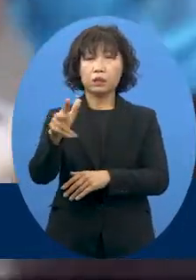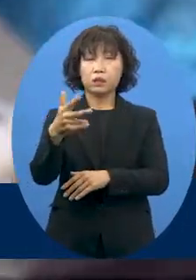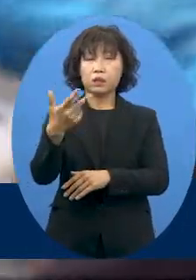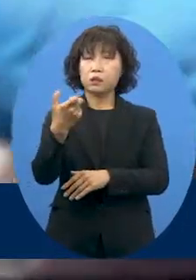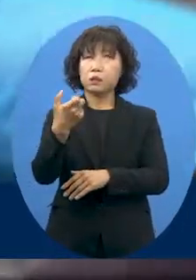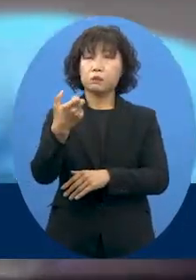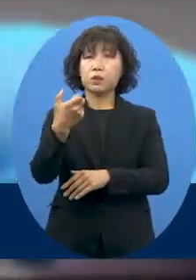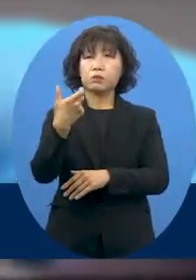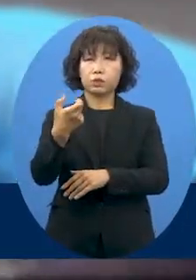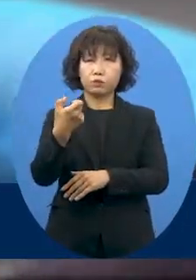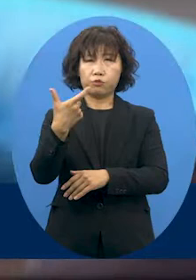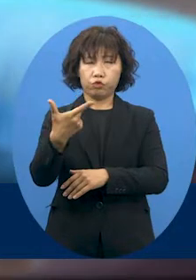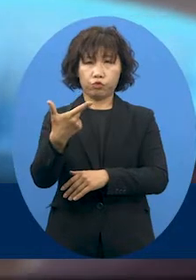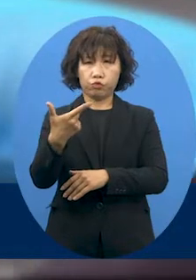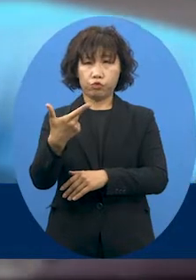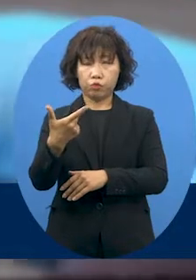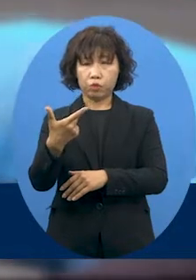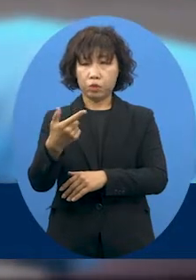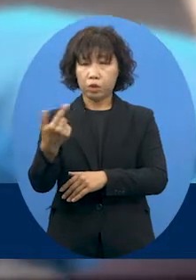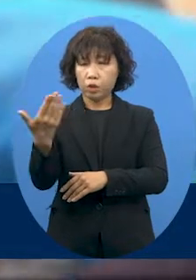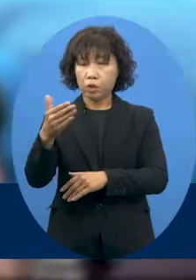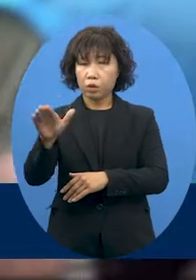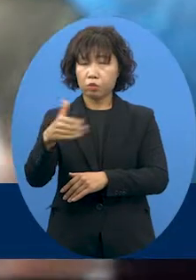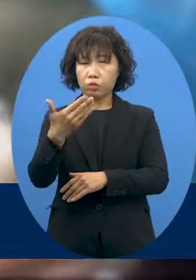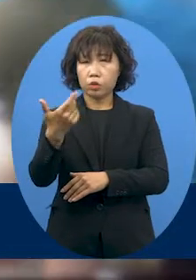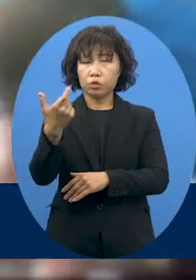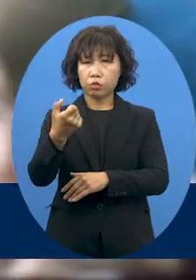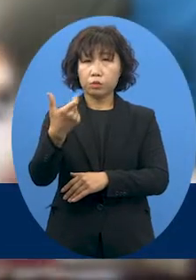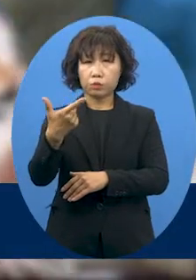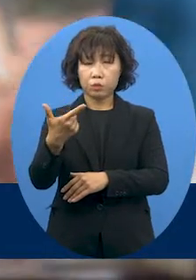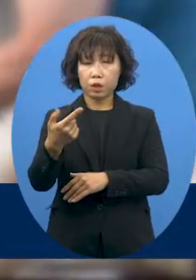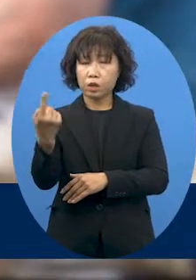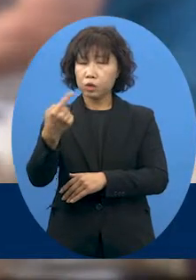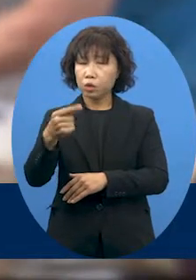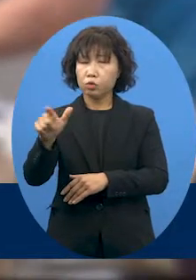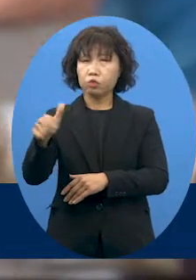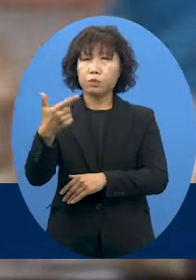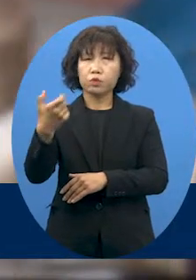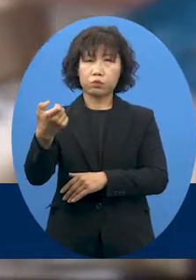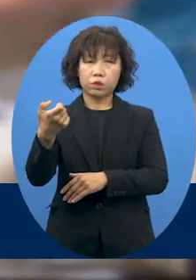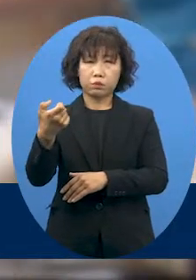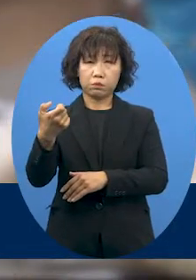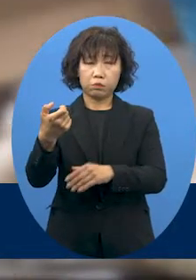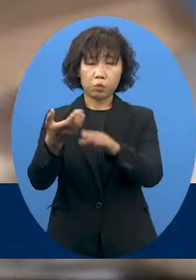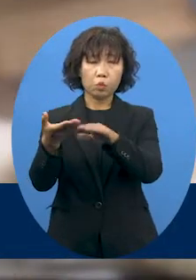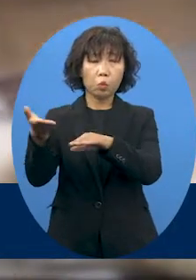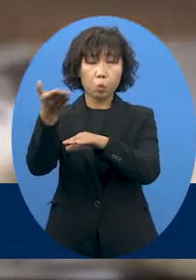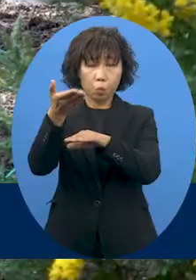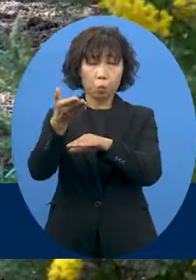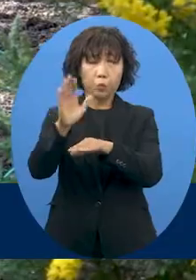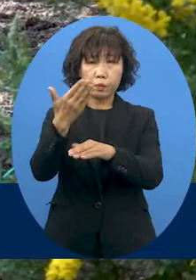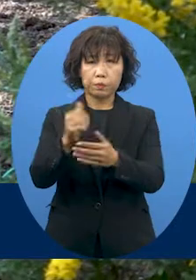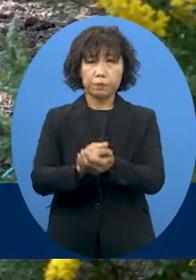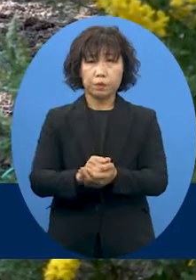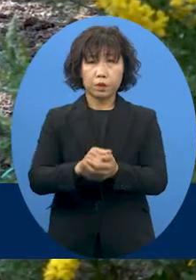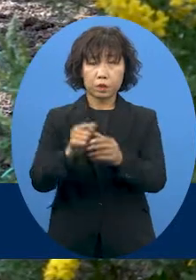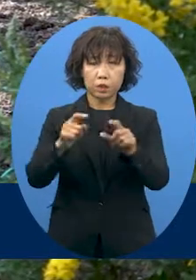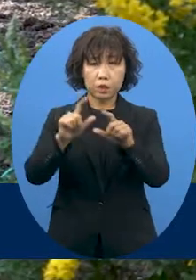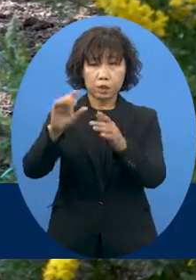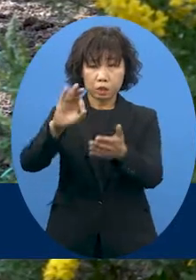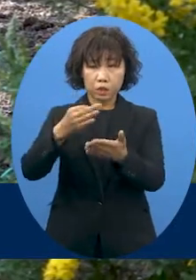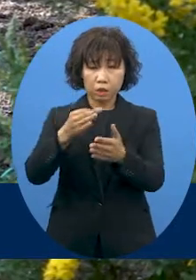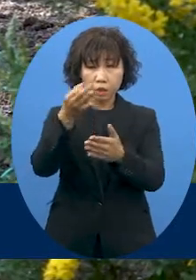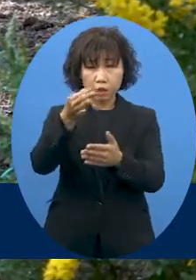원으로 내년도 최저임금 시급 인 9160 원보다 1606 원 높게 측정했습니다 확정 부안